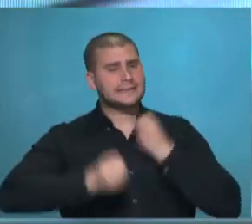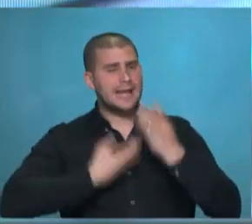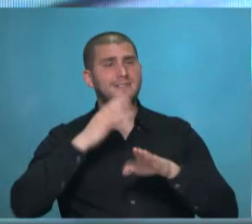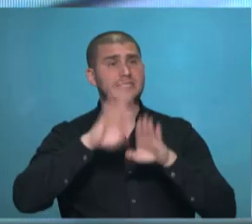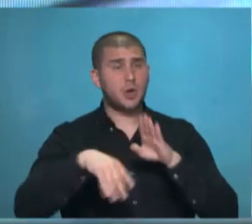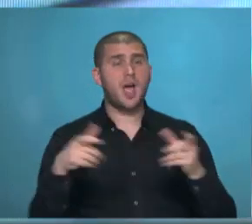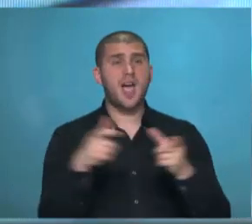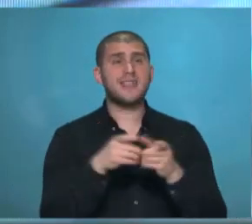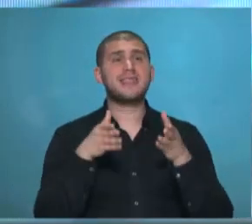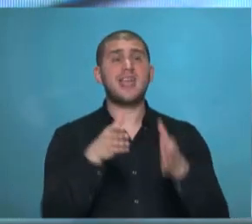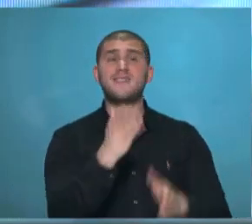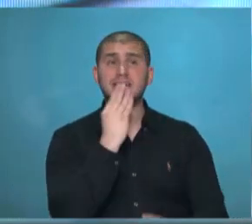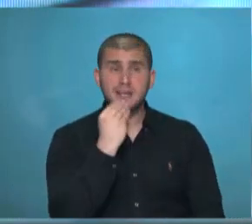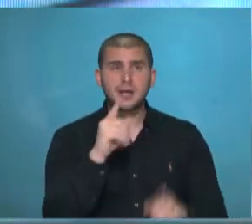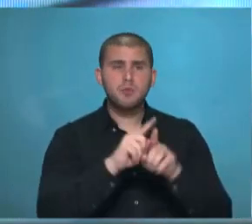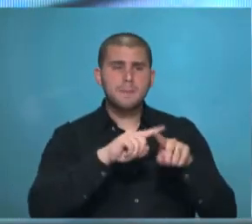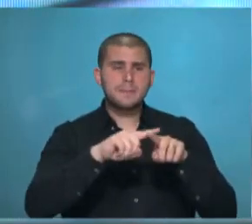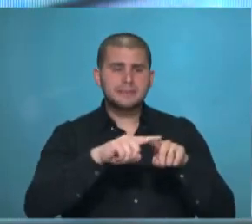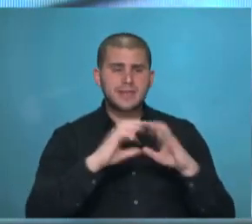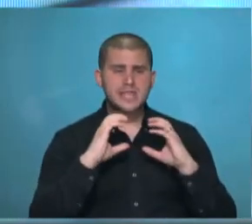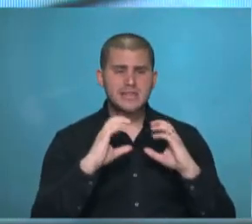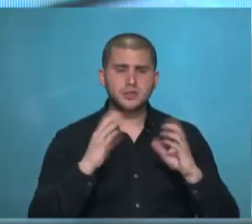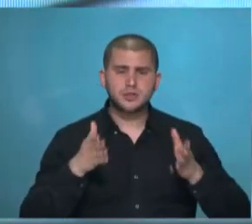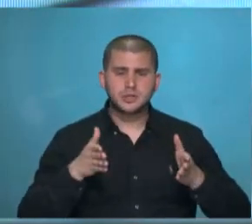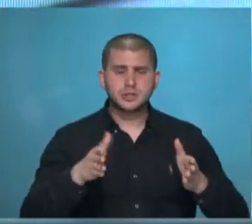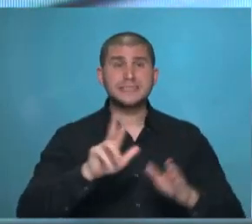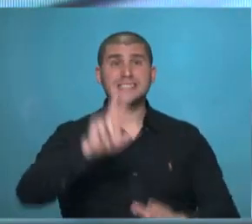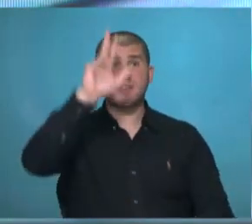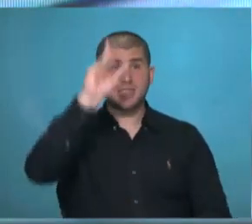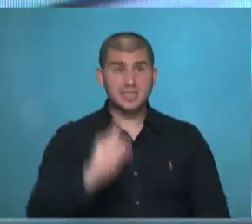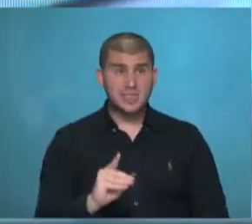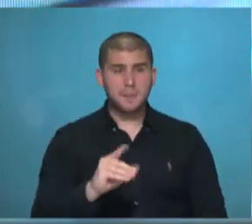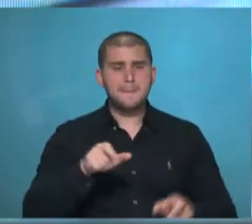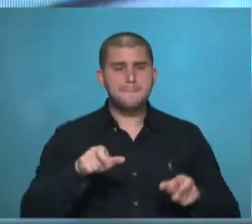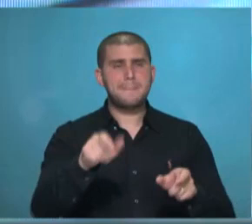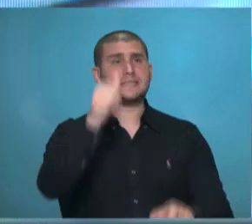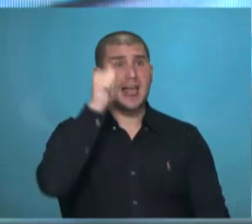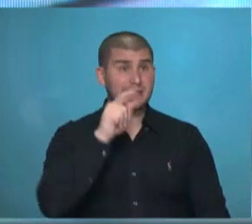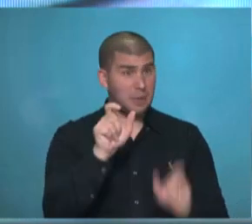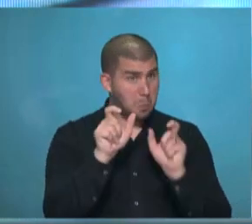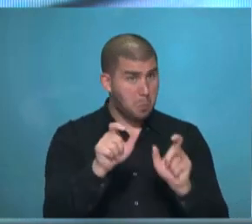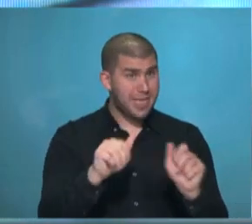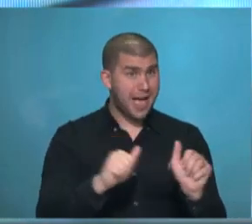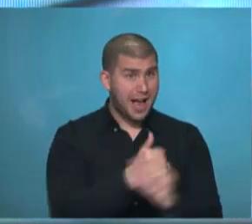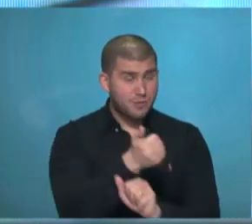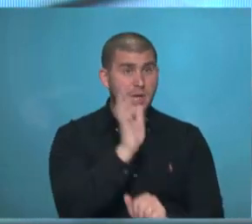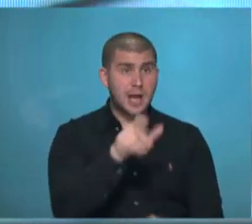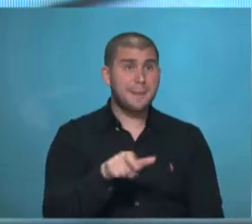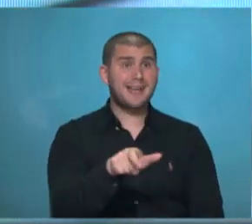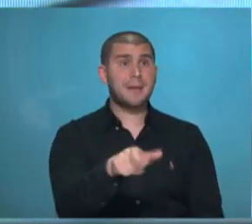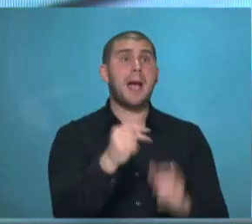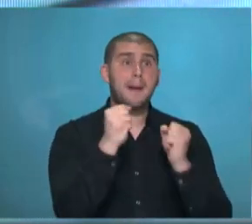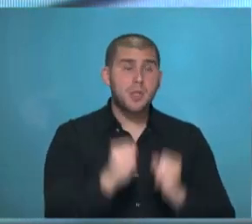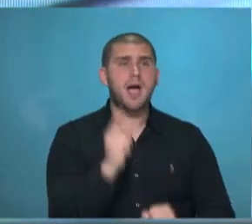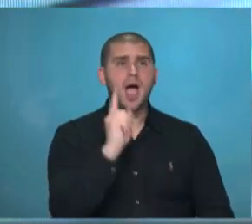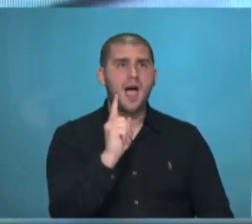חברת נתיבי ישראל מסמנת את הכביש לכל האורך, מצפון לדרום, בפס הפרדה לבן. זה ימנע עקיפות, גם בקטעים הבטוחים, אבל